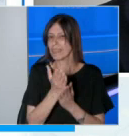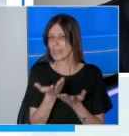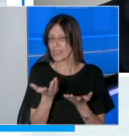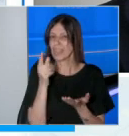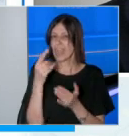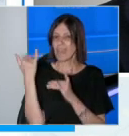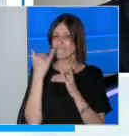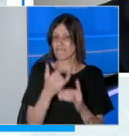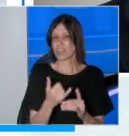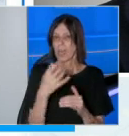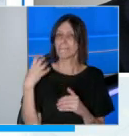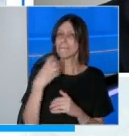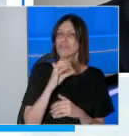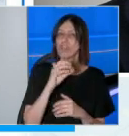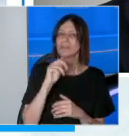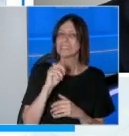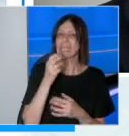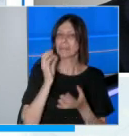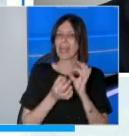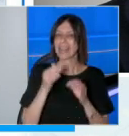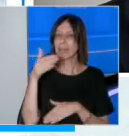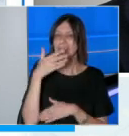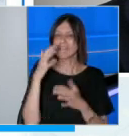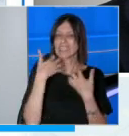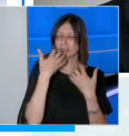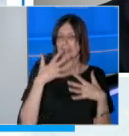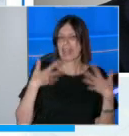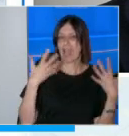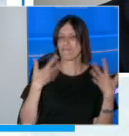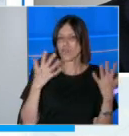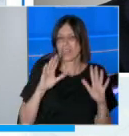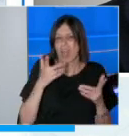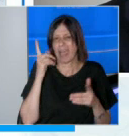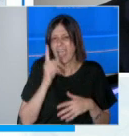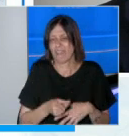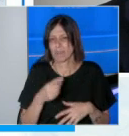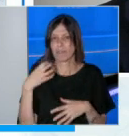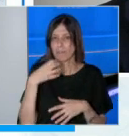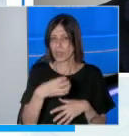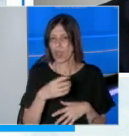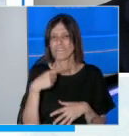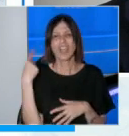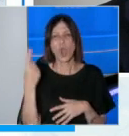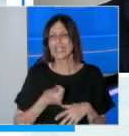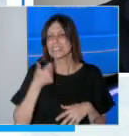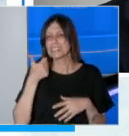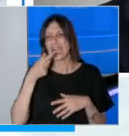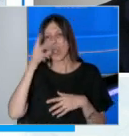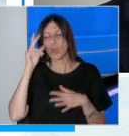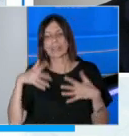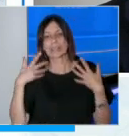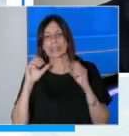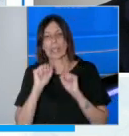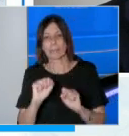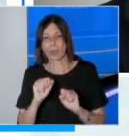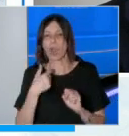אגב, כשאתה הבאת את מינויו של ניצן לפרקליט המדינה והסברת בהתלהבות מדוע חייבים למנותו וכל שרי הליכוד תמכו בלהט,